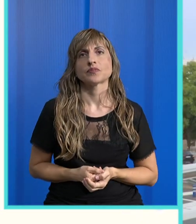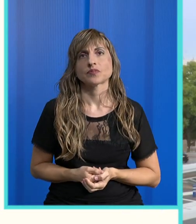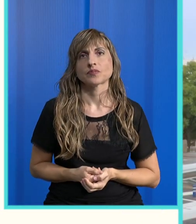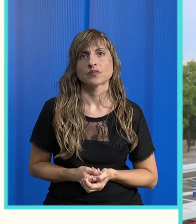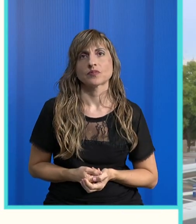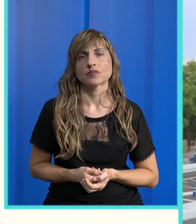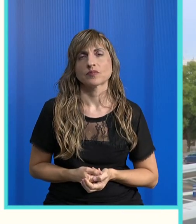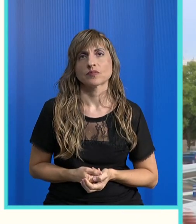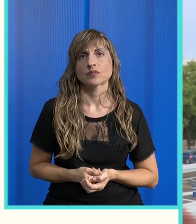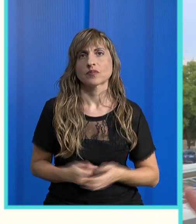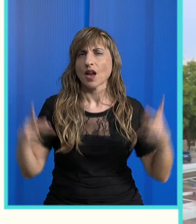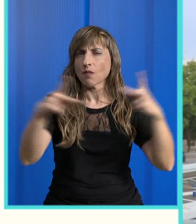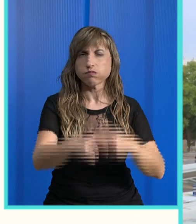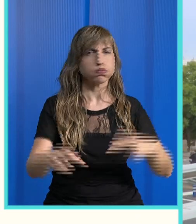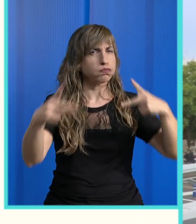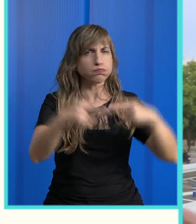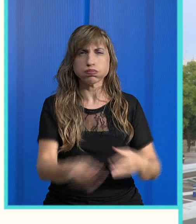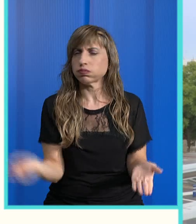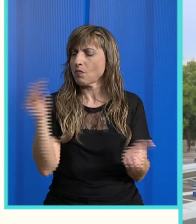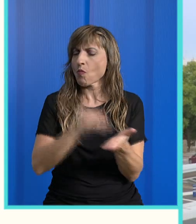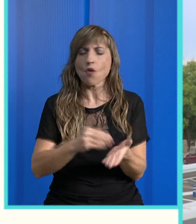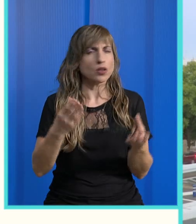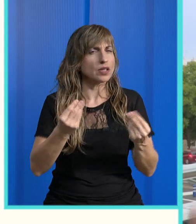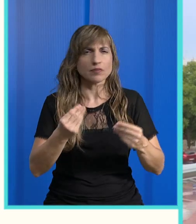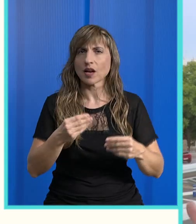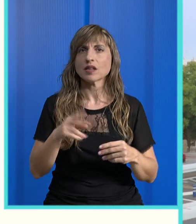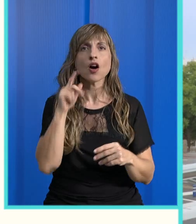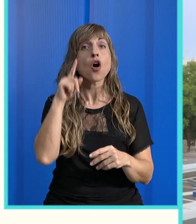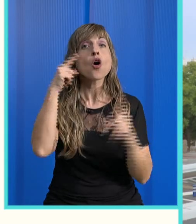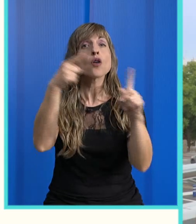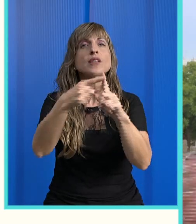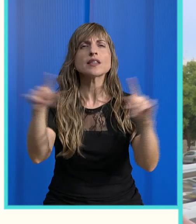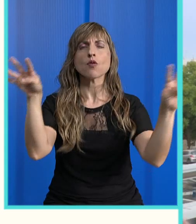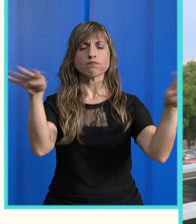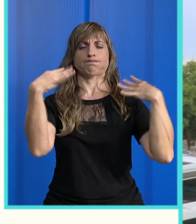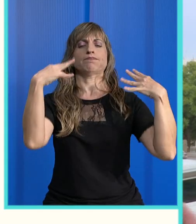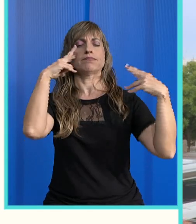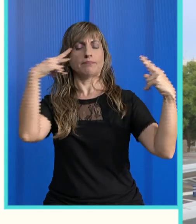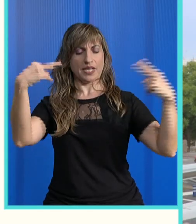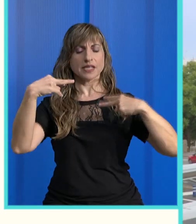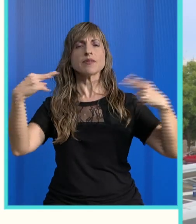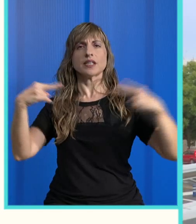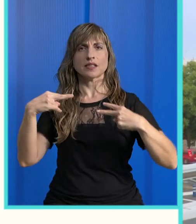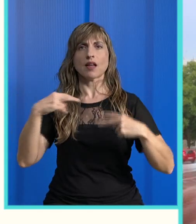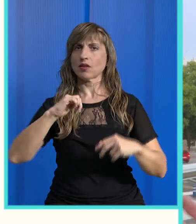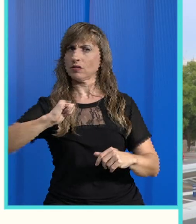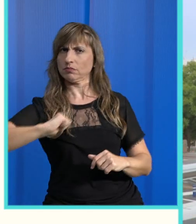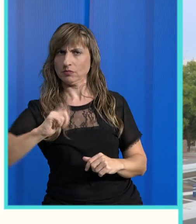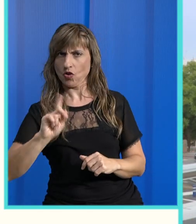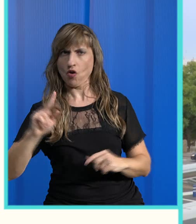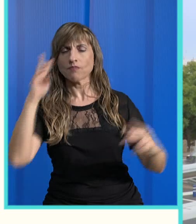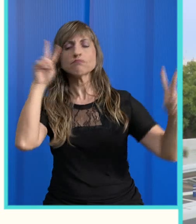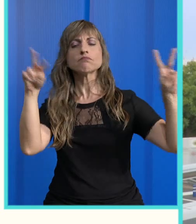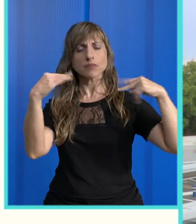I les tallarem tantes vegades com faci falta per visibilitzar-ho no per fer la punyeta a ningú sinó per visibilitzar-ho. De fet, estem